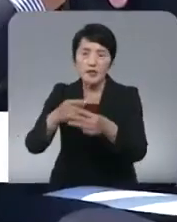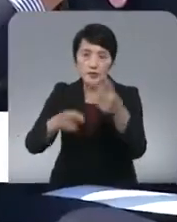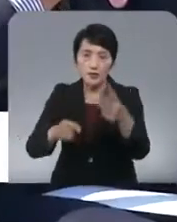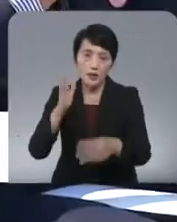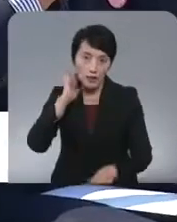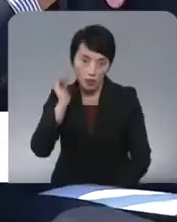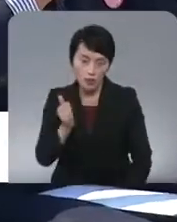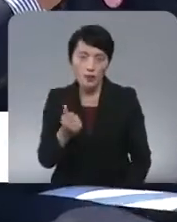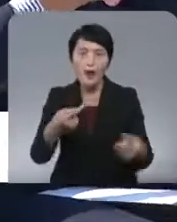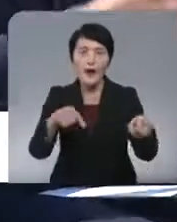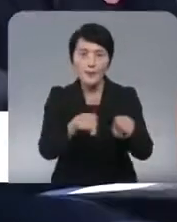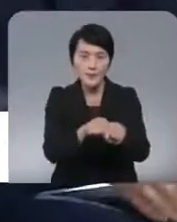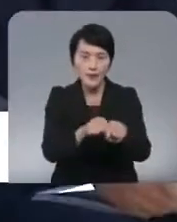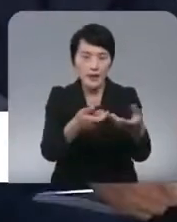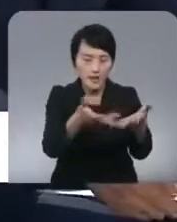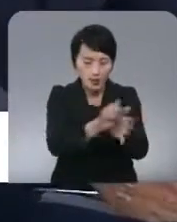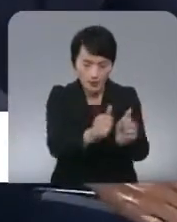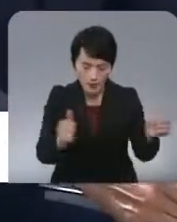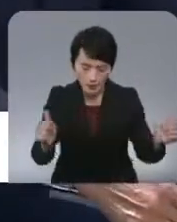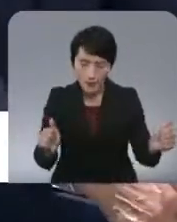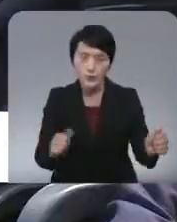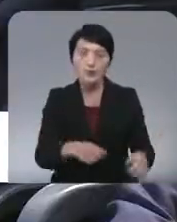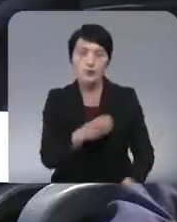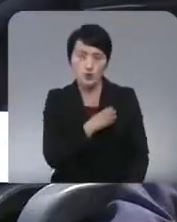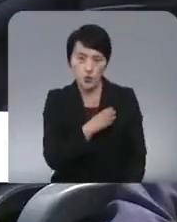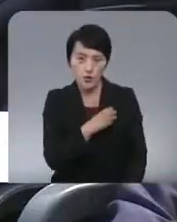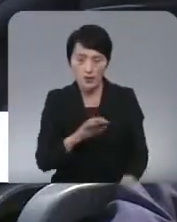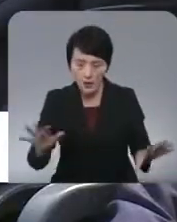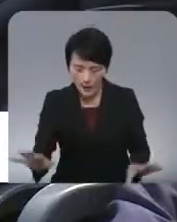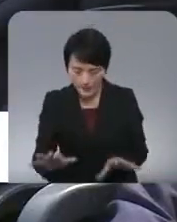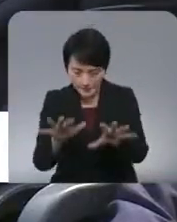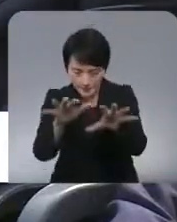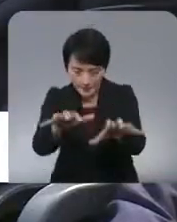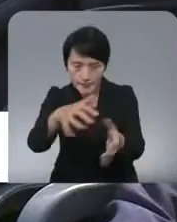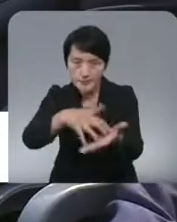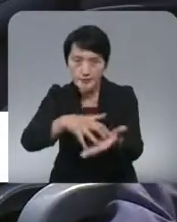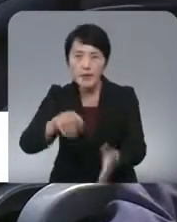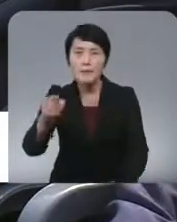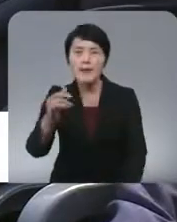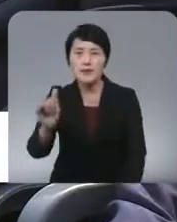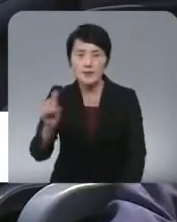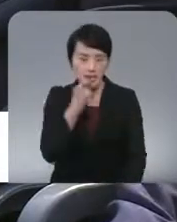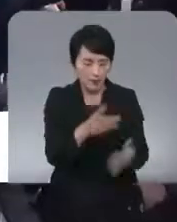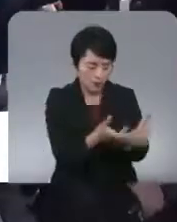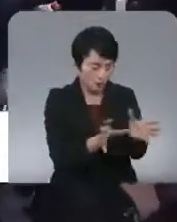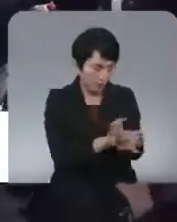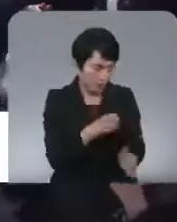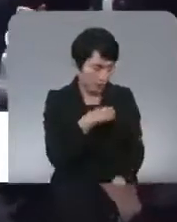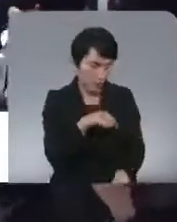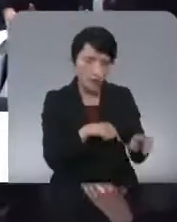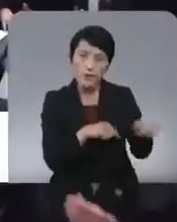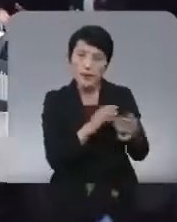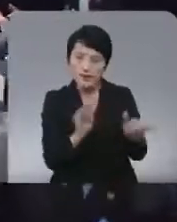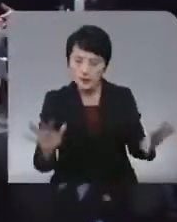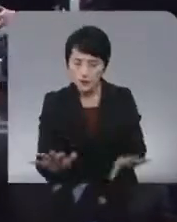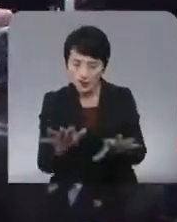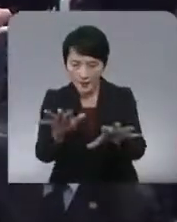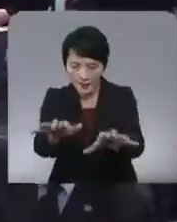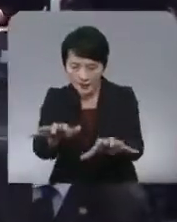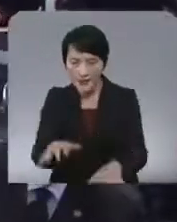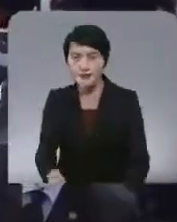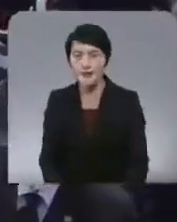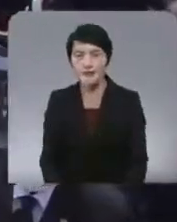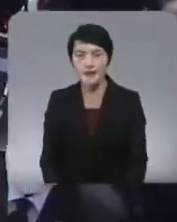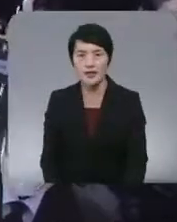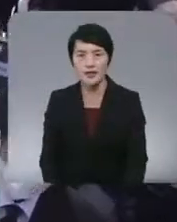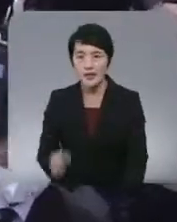berjudul margin for the beloved ditafsirkan bahwa pemerintahan Yun berniat mengakhiri perselisihan untukmu akan persatuan rakyat dengan